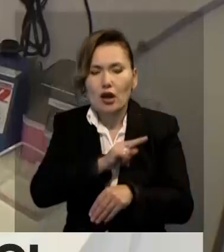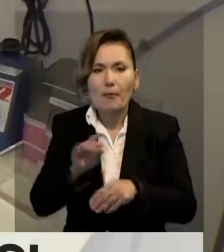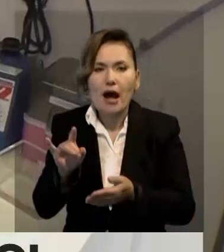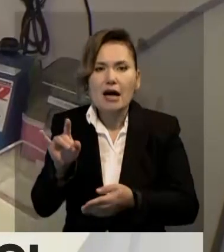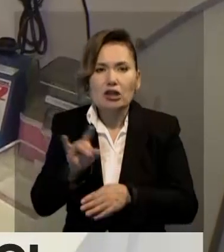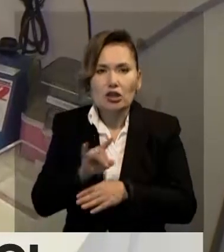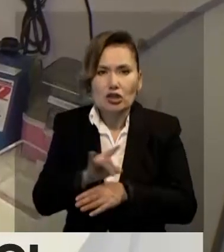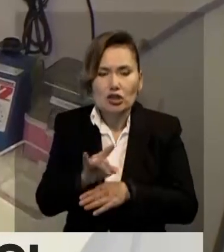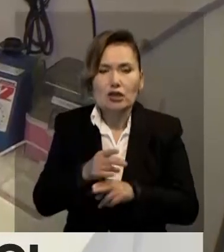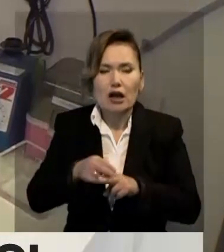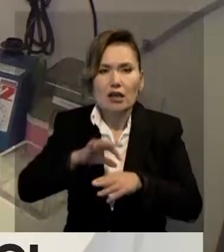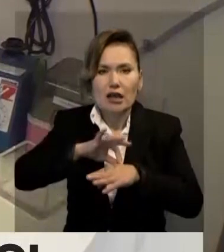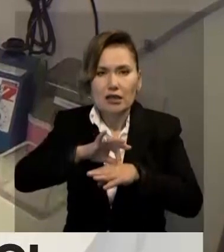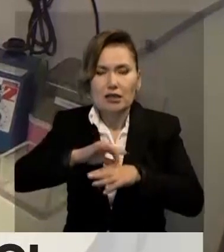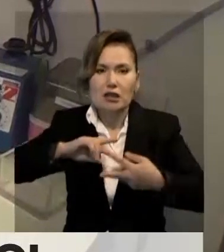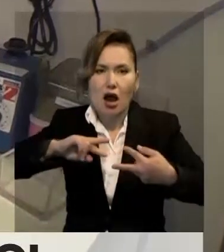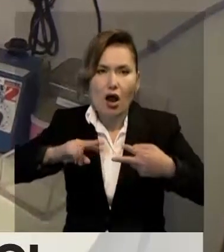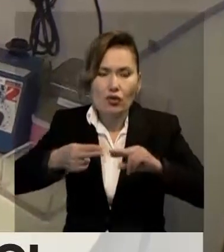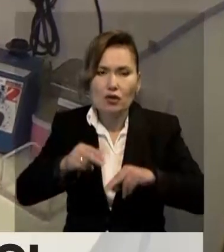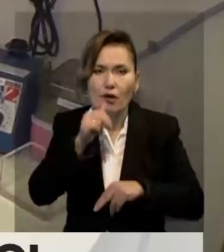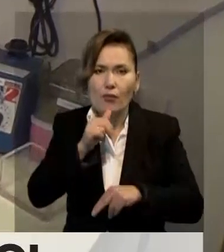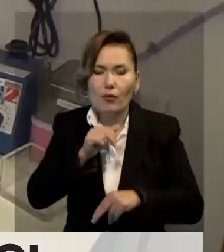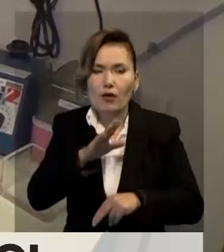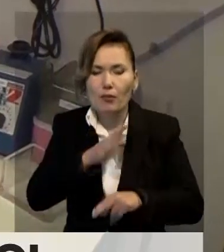тәжірибе жүргізіп, терісін ауыстырып көріпті. Алайда бұл